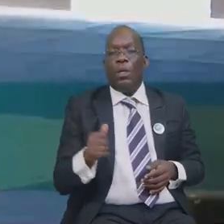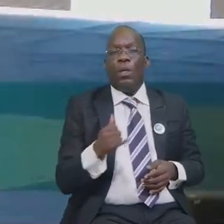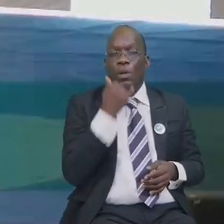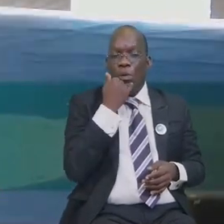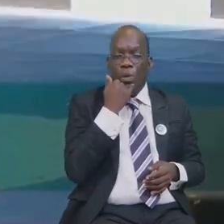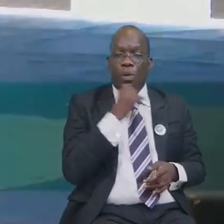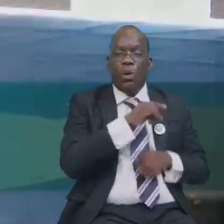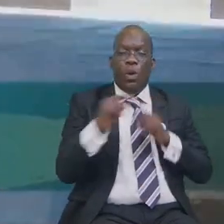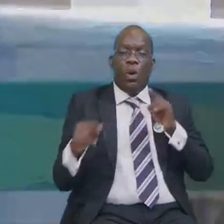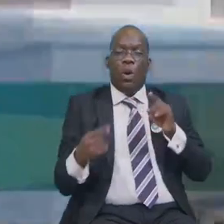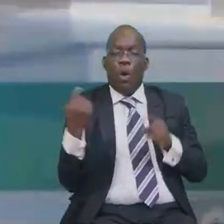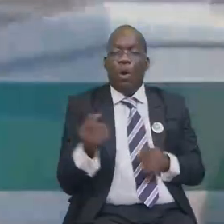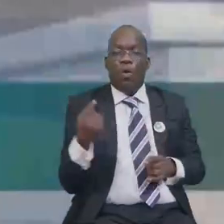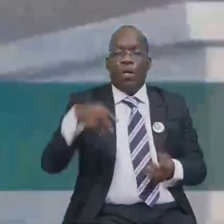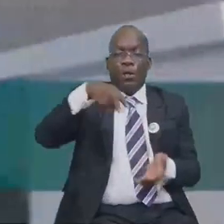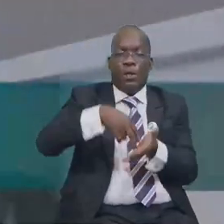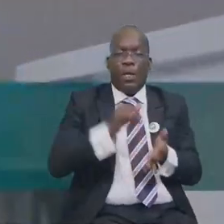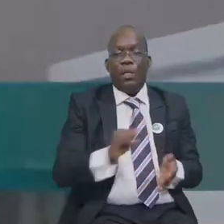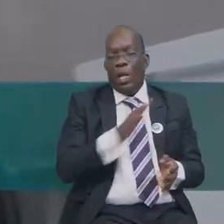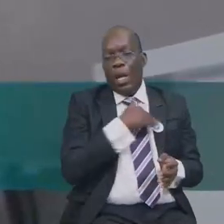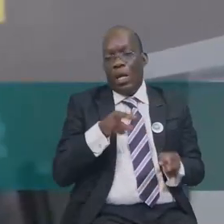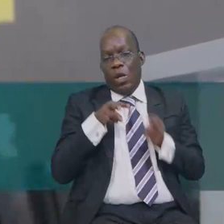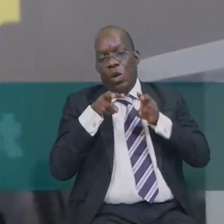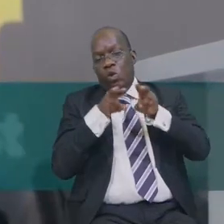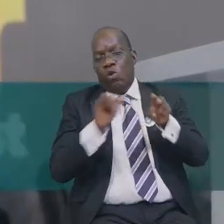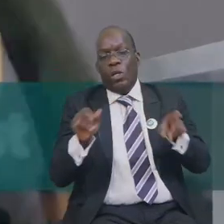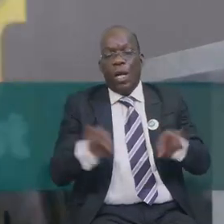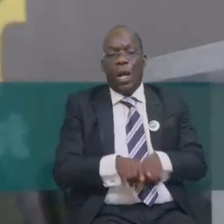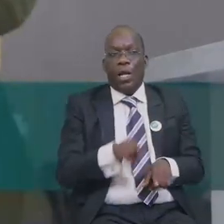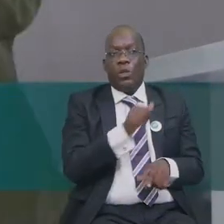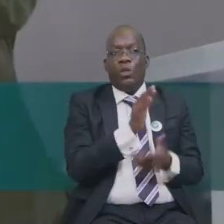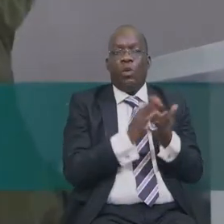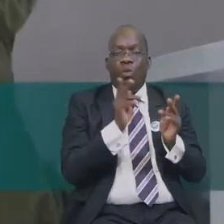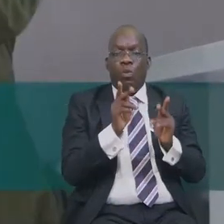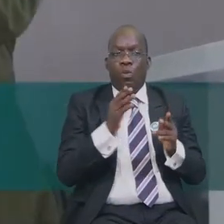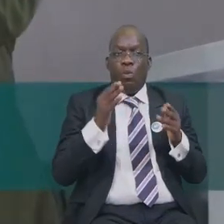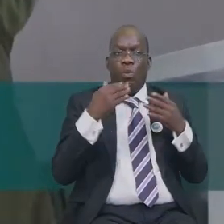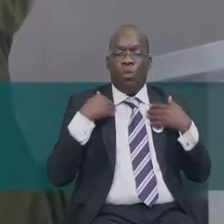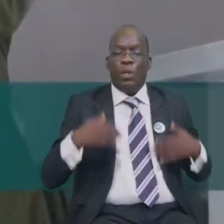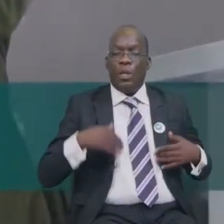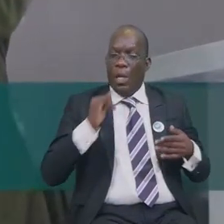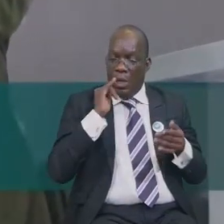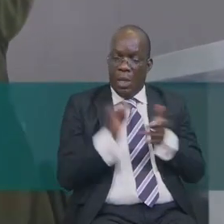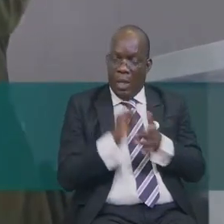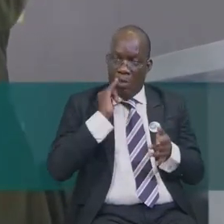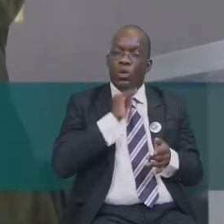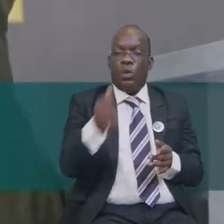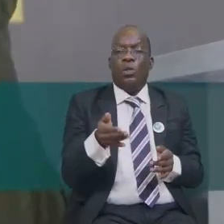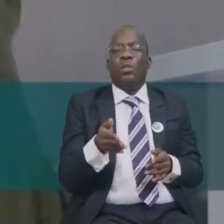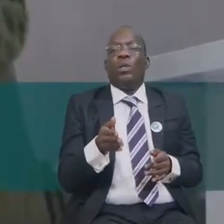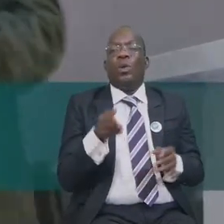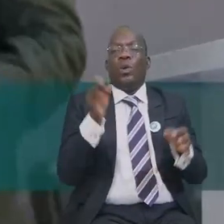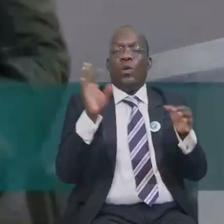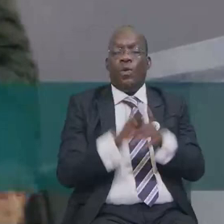Toujours debout, marchant comme un spectateur. Quand vous devez être en train de courir comme